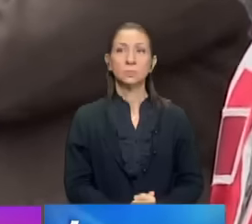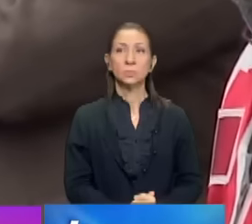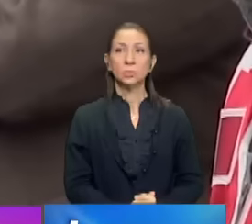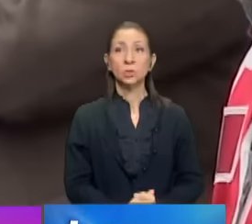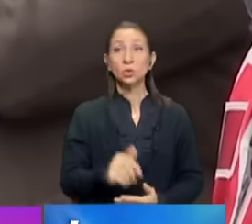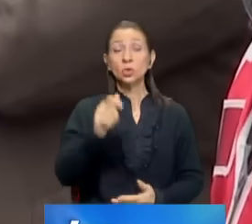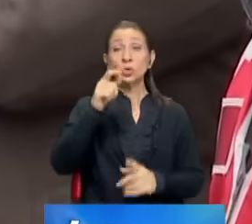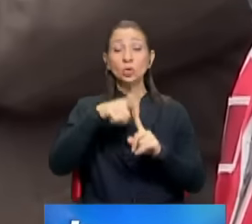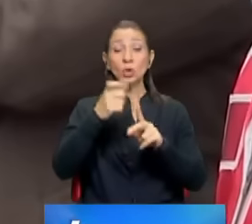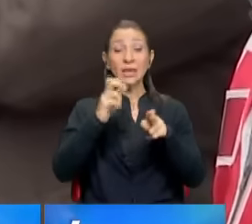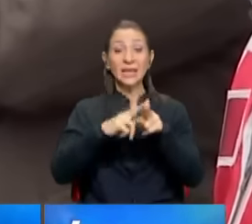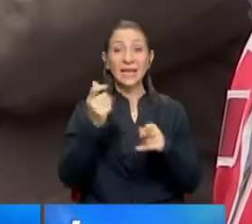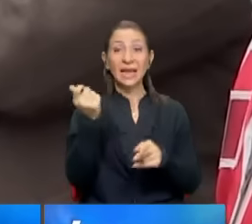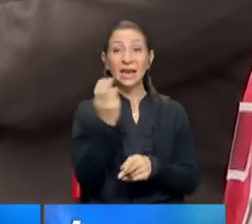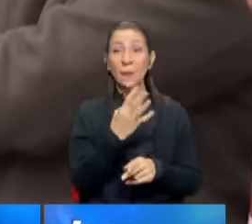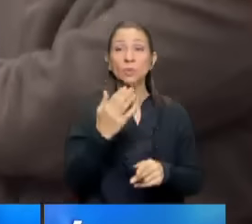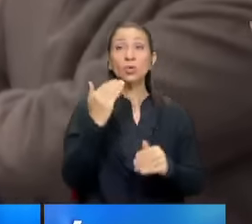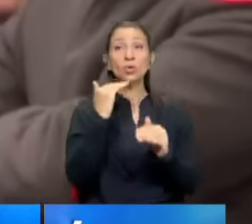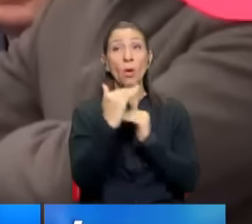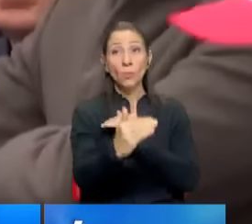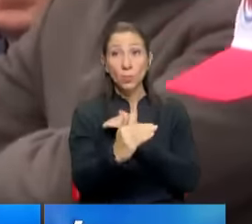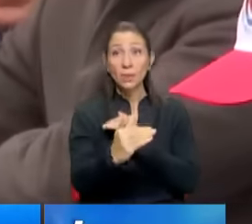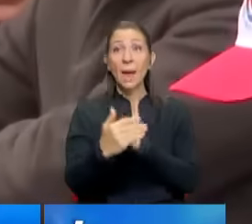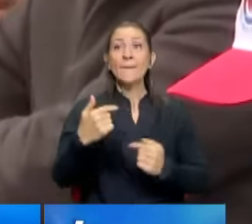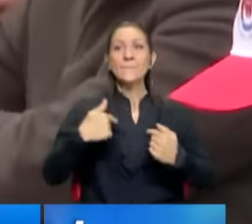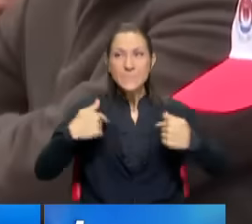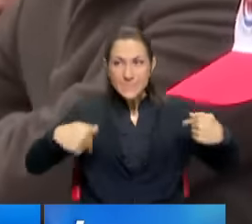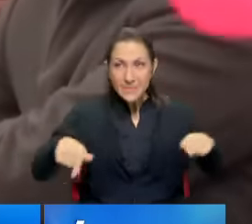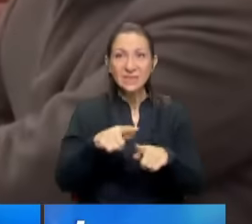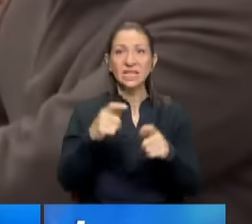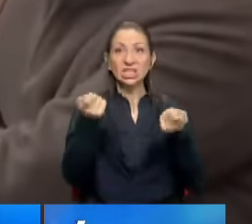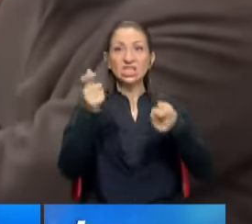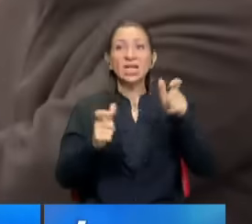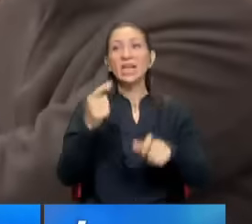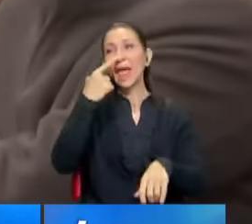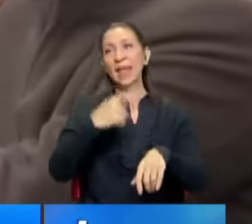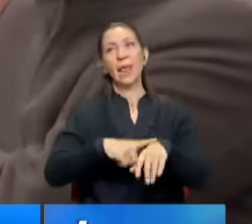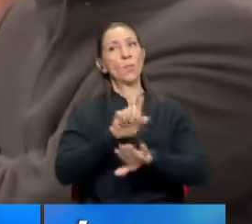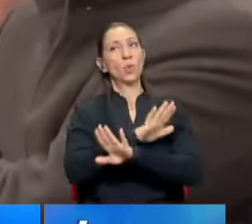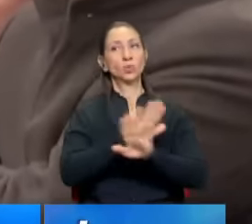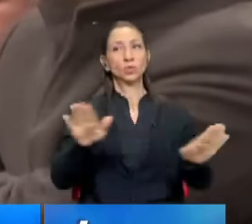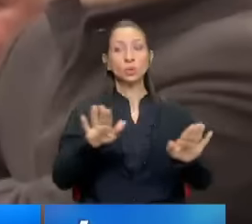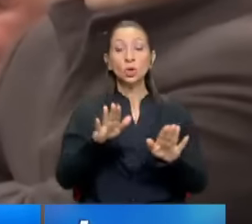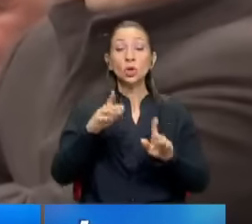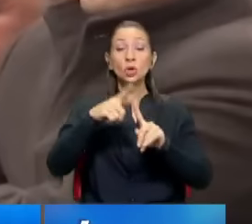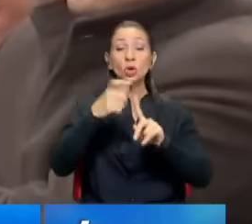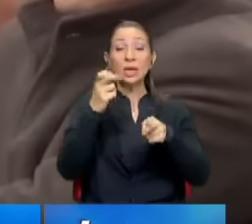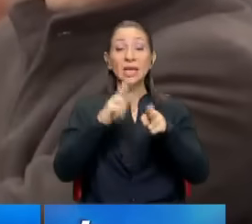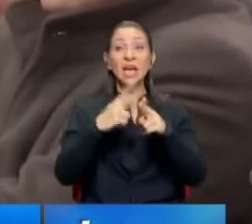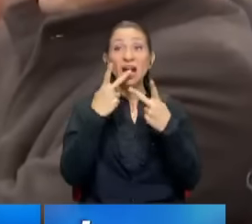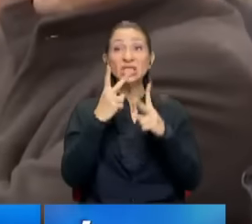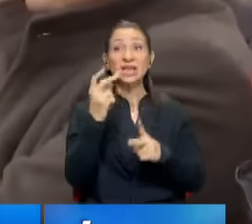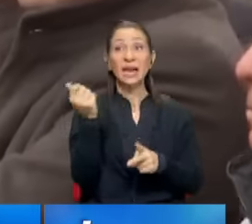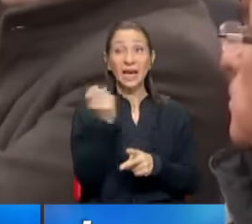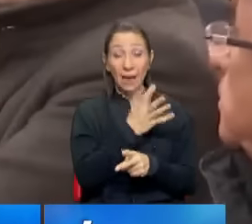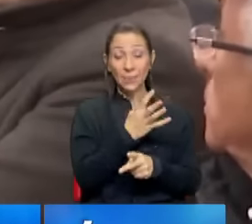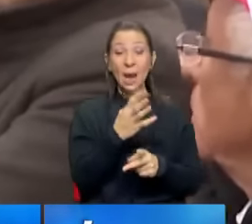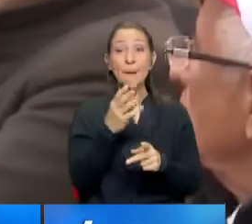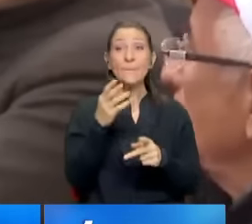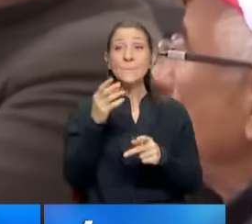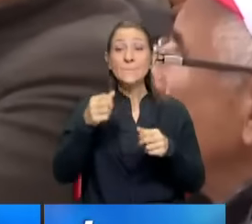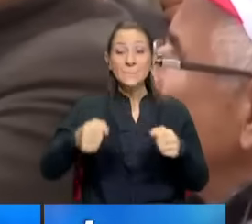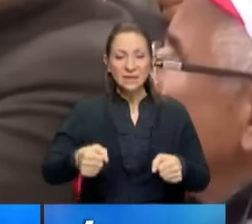TÜİK'in rakamlarına kamuoyu da biz de işçiler de inanmıyoruz. TÜİK'in açıkladığı rakamlar